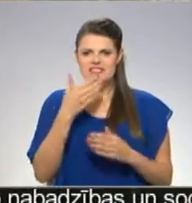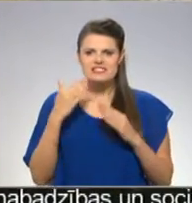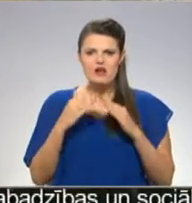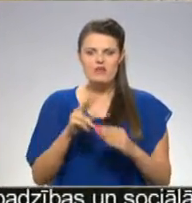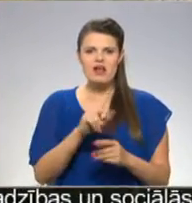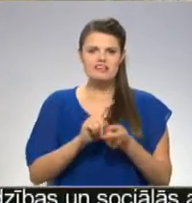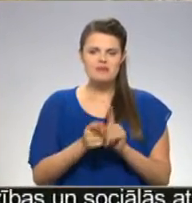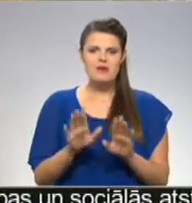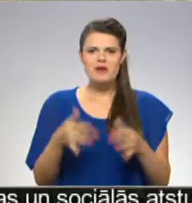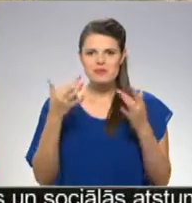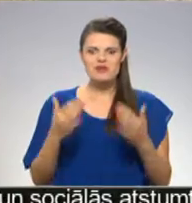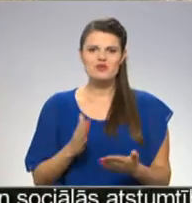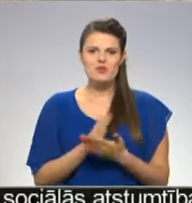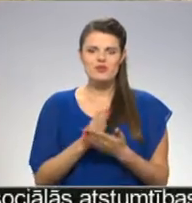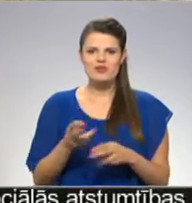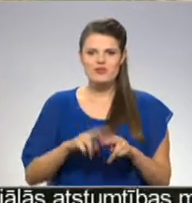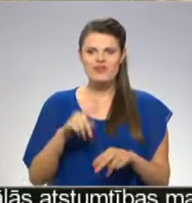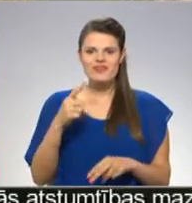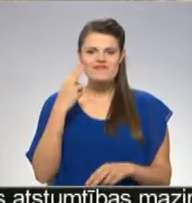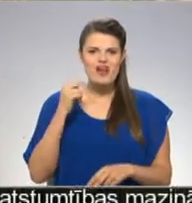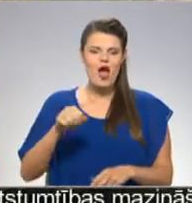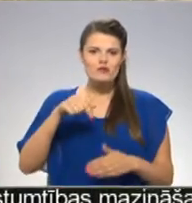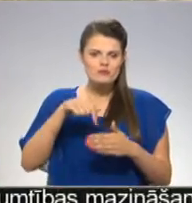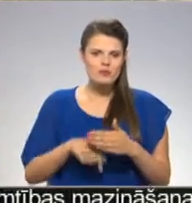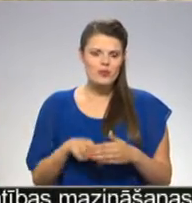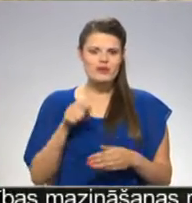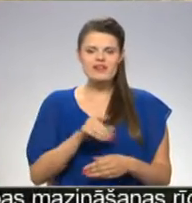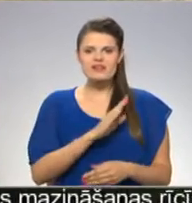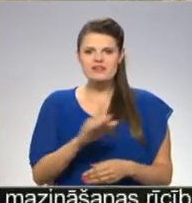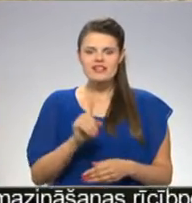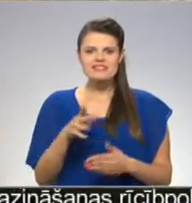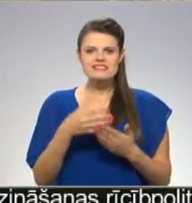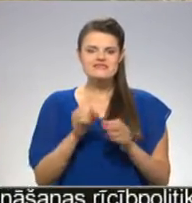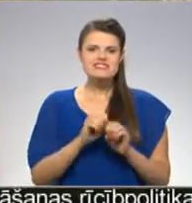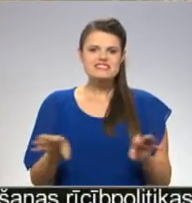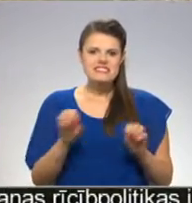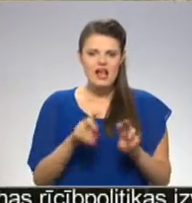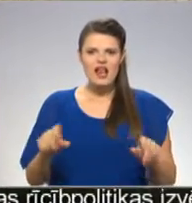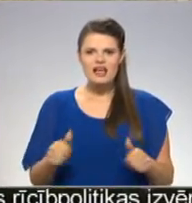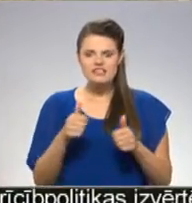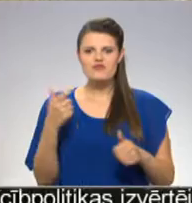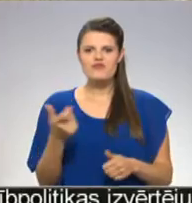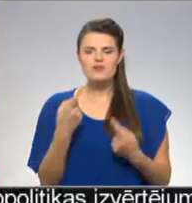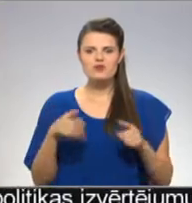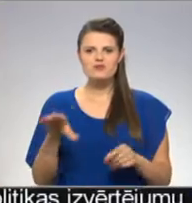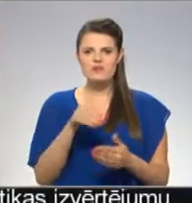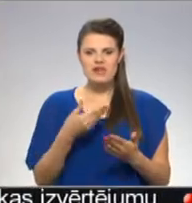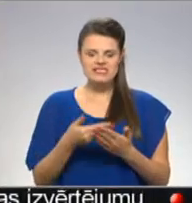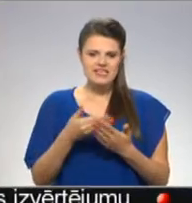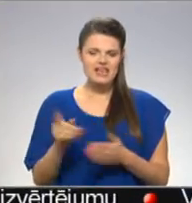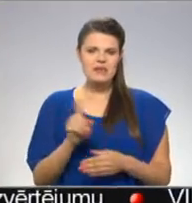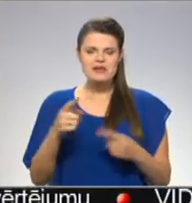ir pārvērsts par pasākumu norises vietu, viens ir vecs alus pagrabs. Nu, viņām katrām ir savs stāsts, un līdz ar to arī tās filmas, ko mēs rādam,